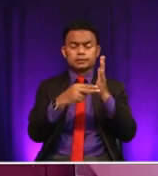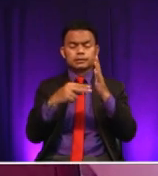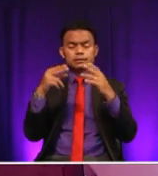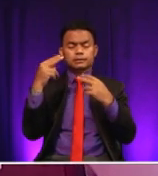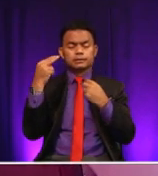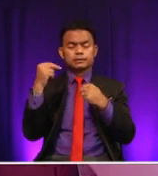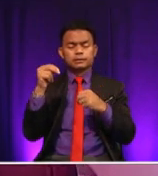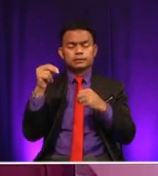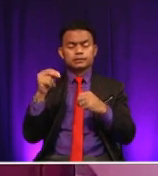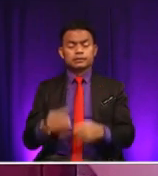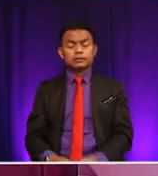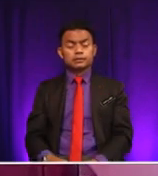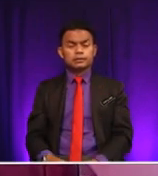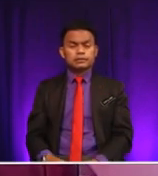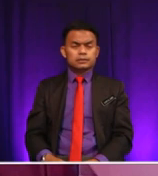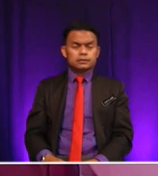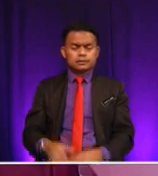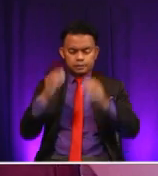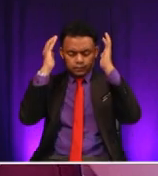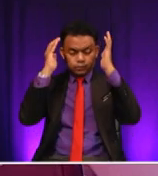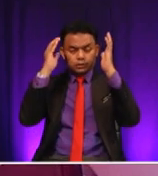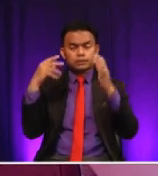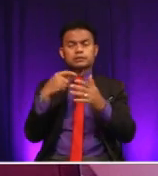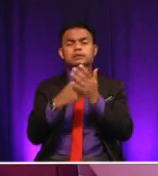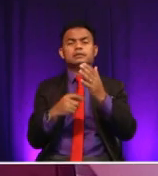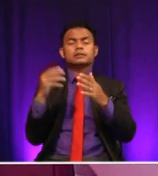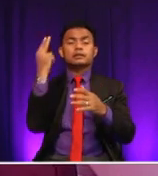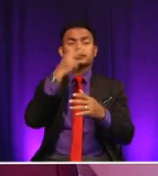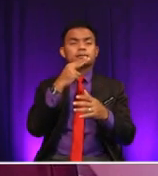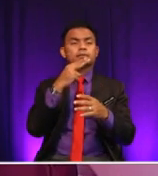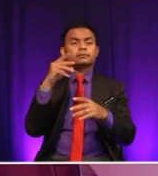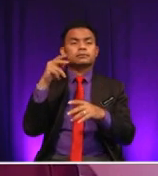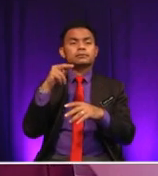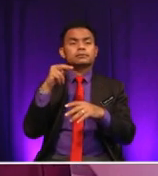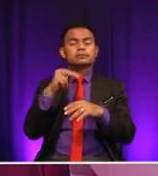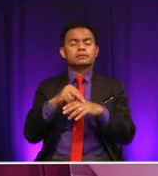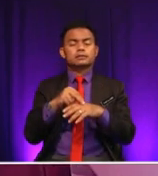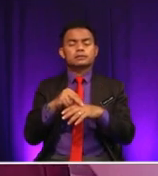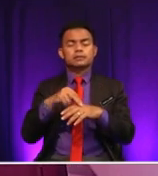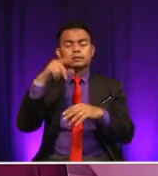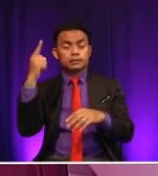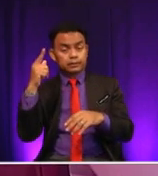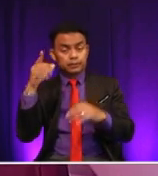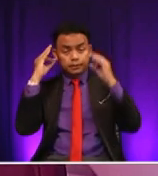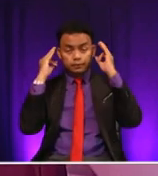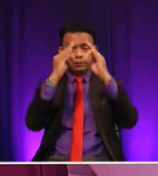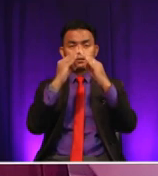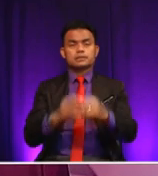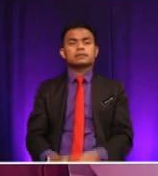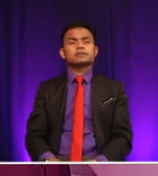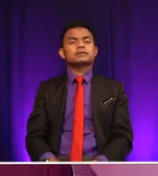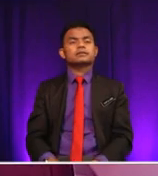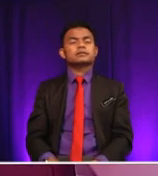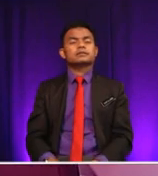terhadap nilai ketaatan saja tak boleh disertai dengan ayat di belakang kepada Tuhan tak boleh